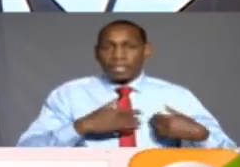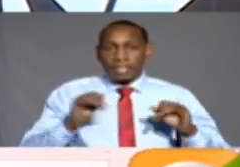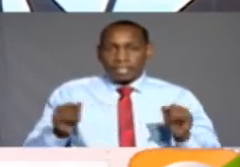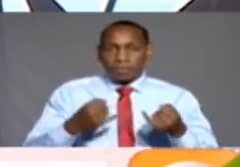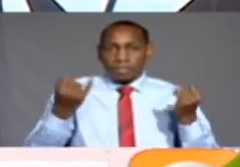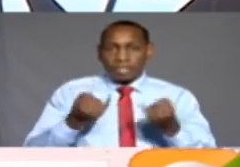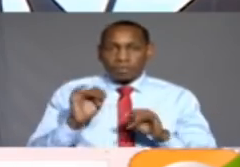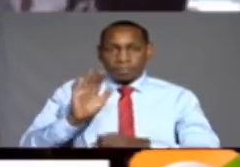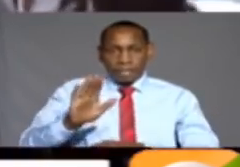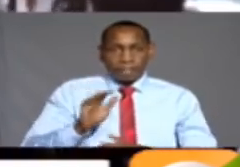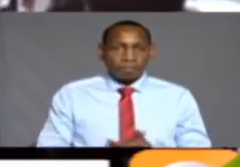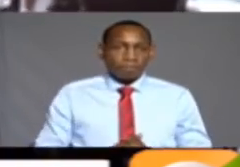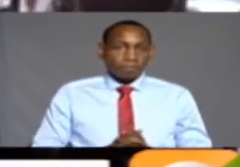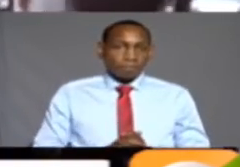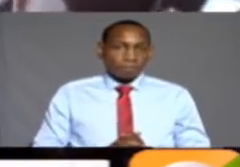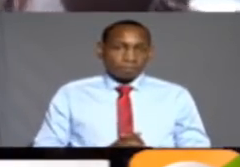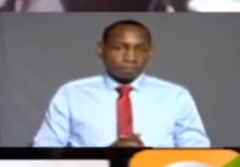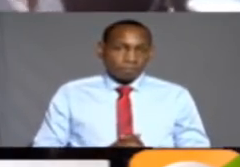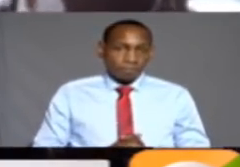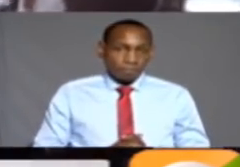hiyo.